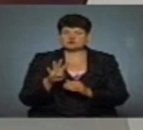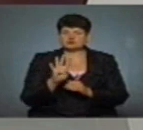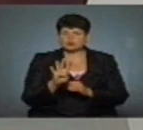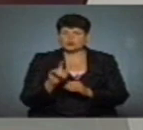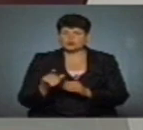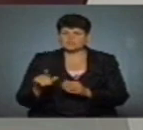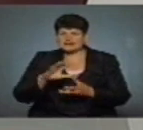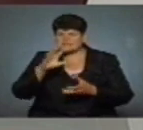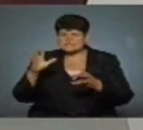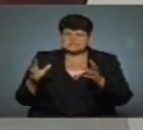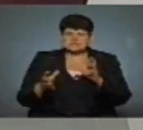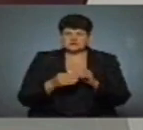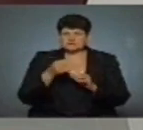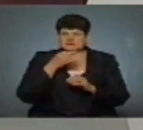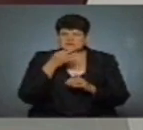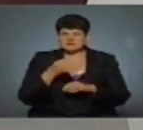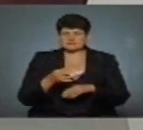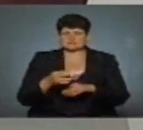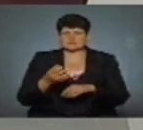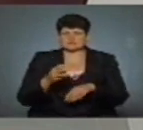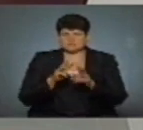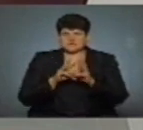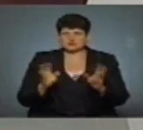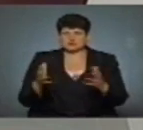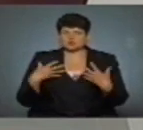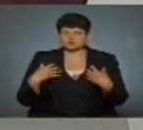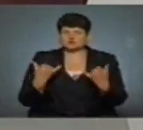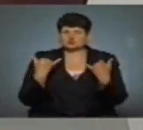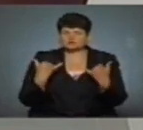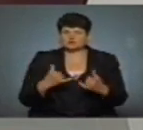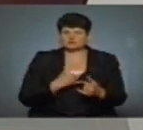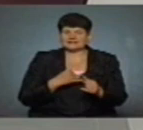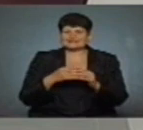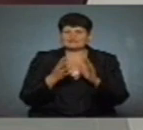354 людей. Загалом, як повідомив міністр охорони здоров'я Максим Степанов, на сьогодні у нас